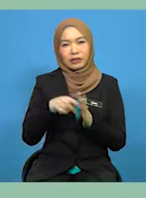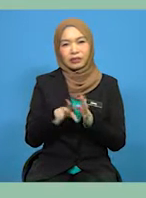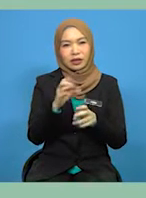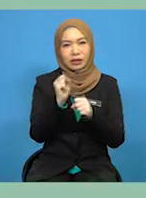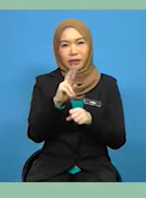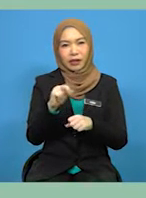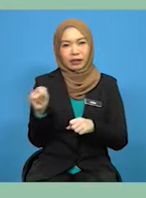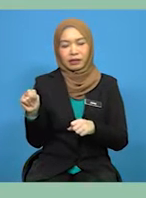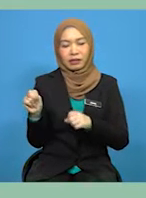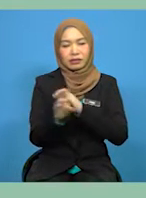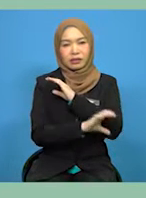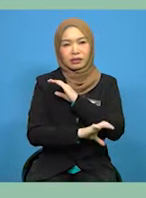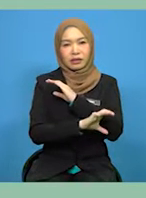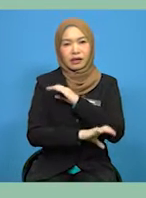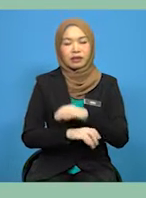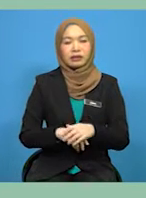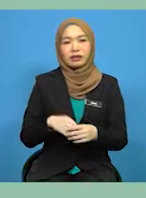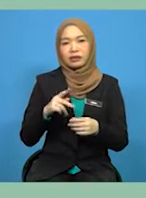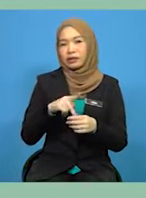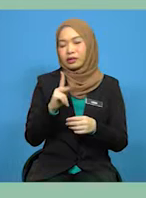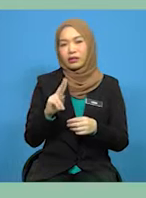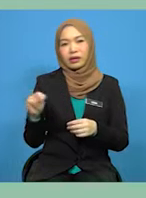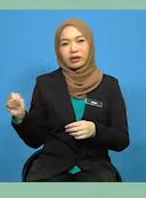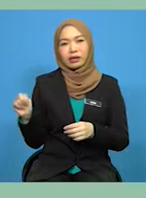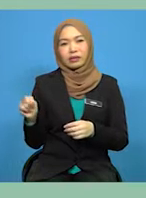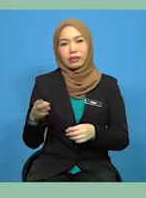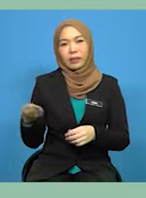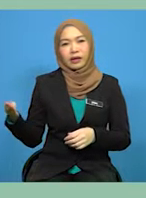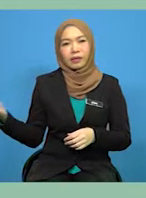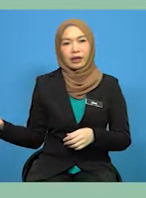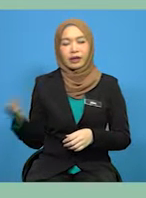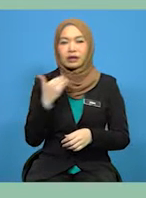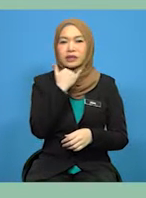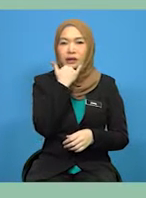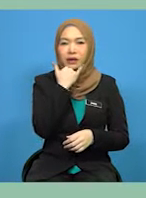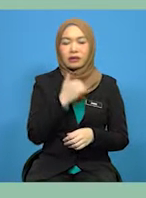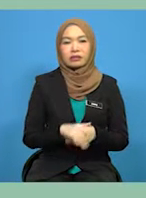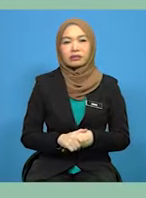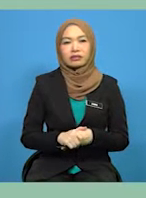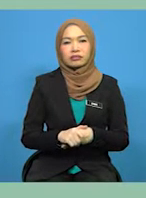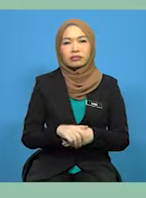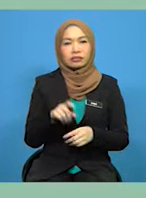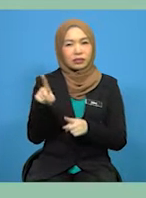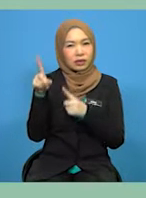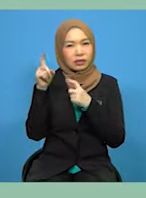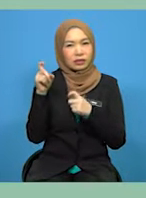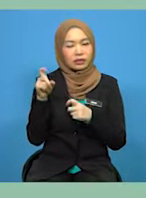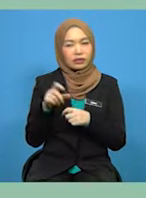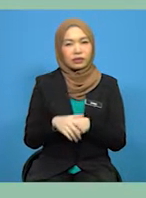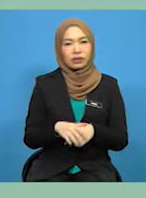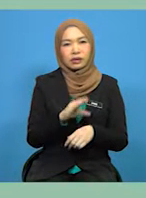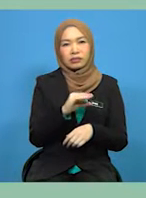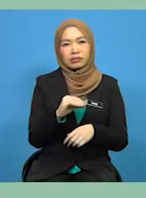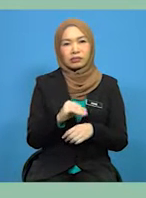ganja. Keluaran dan penjualan barang cetak rompak, pelacuran